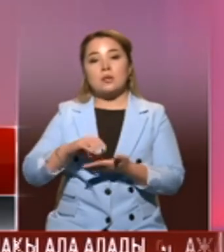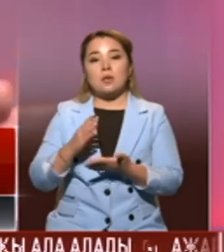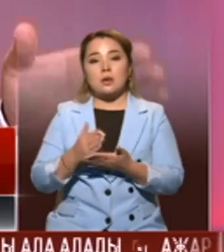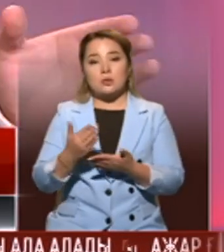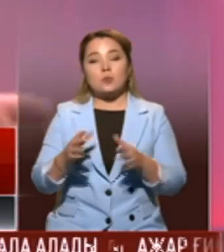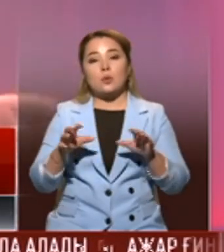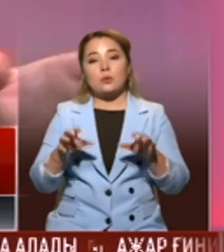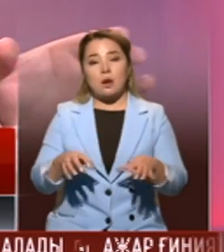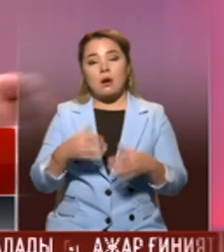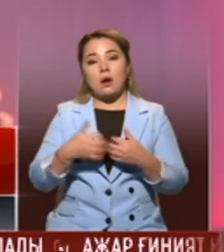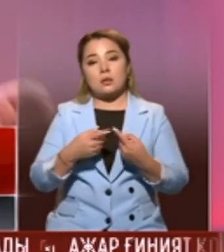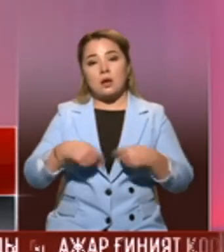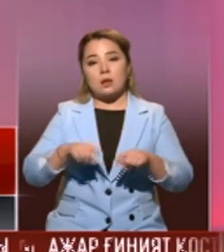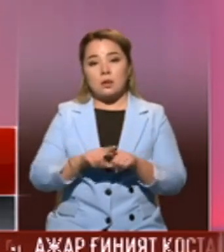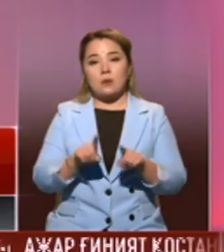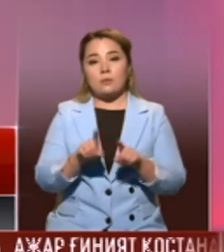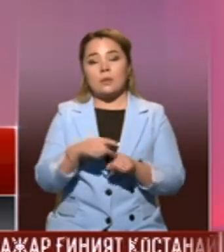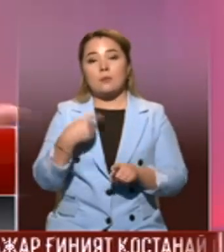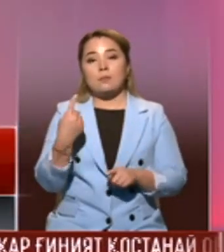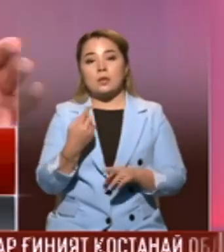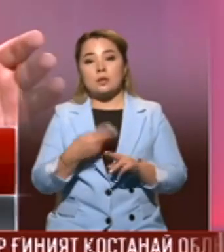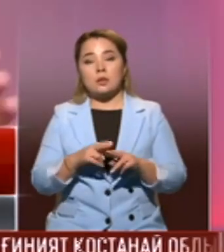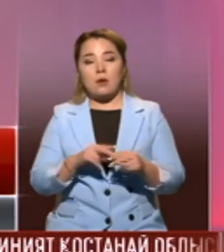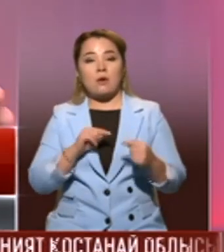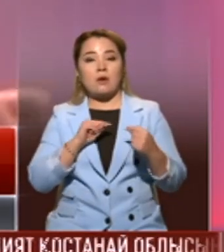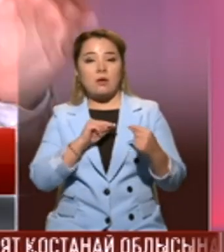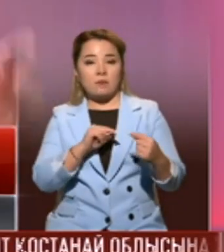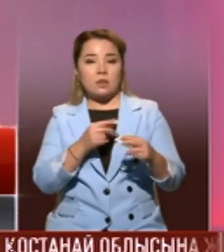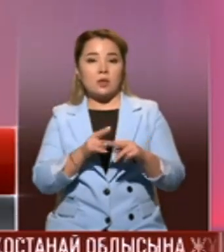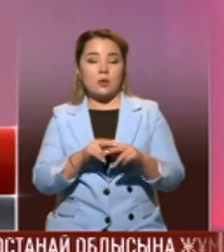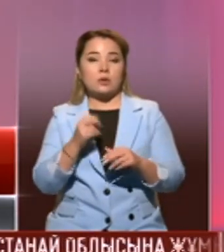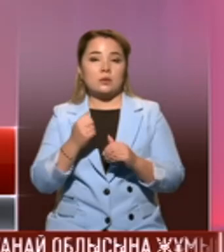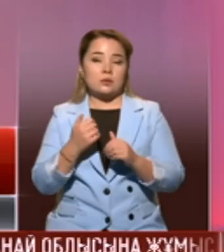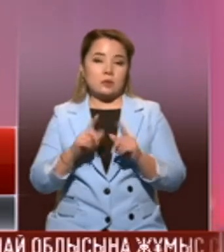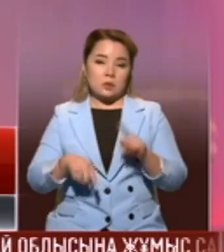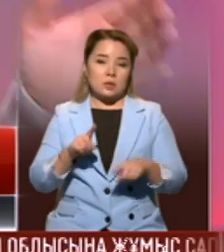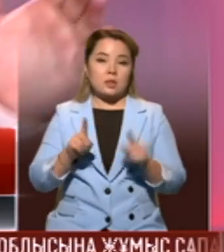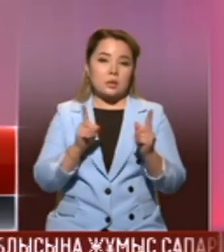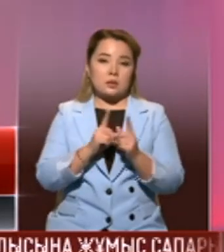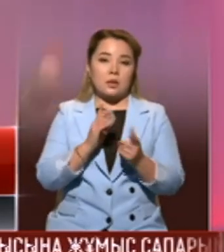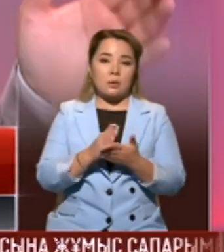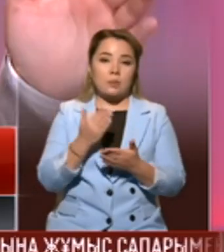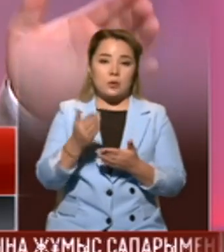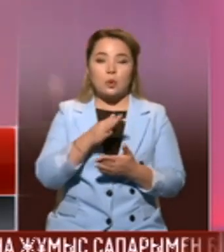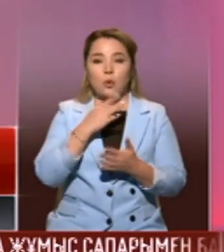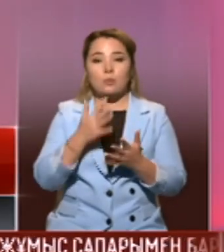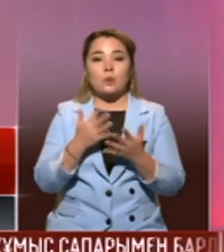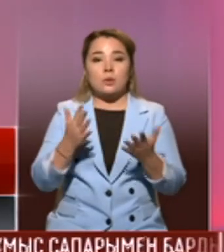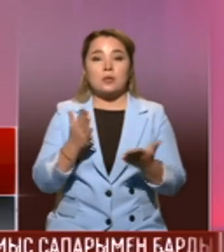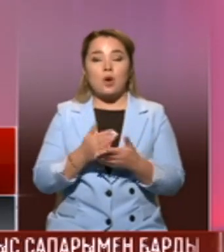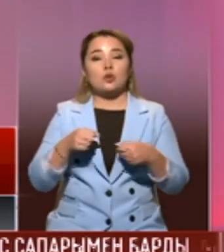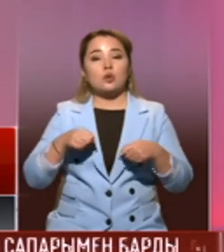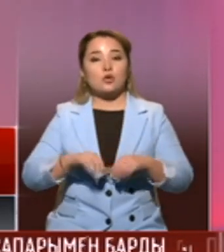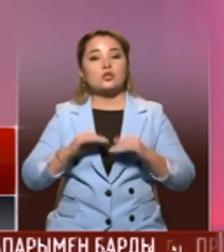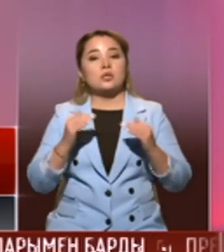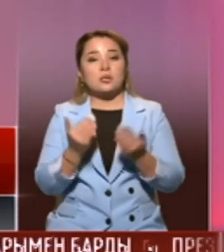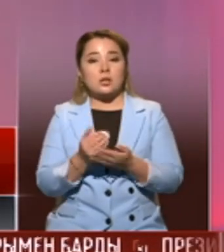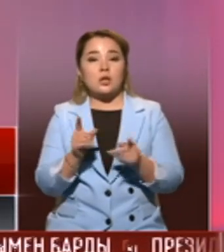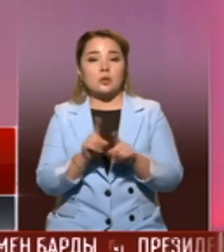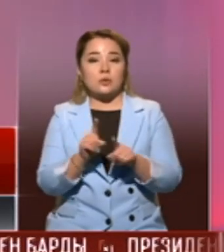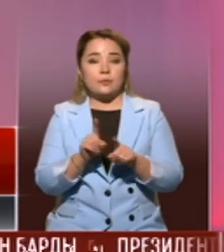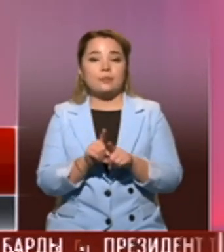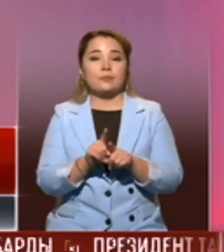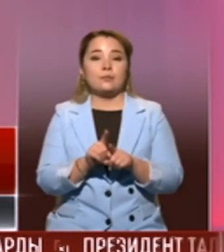учаскесінің төрағаларының арасындағы бір конфликтті жағдайлар өте сирек кездеседі. Сондықтан көбіне көп құқығы шектелетін де